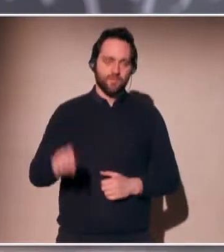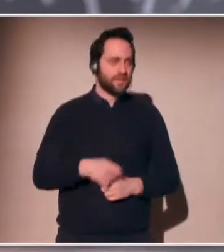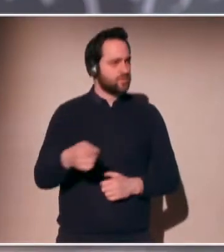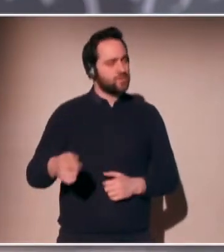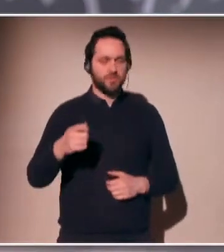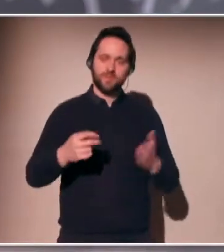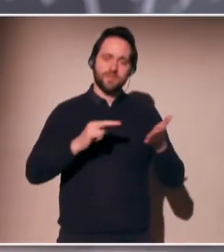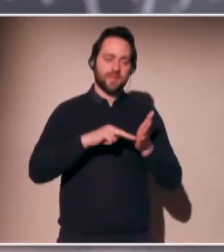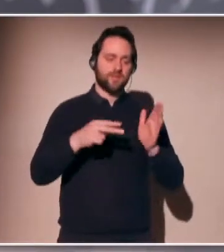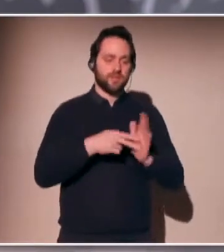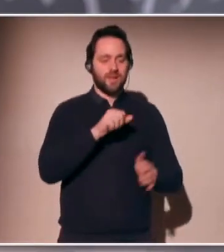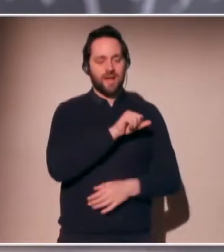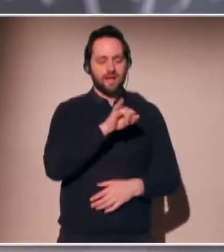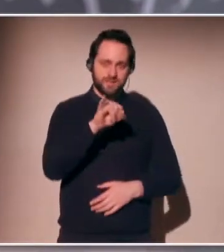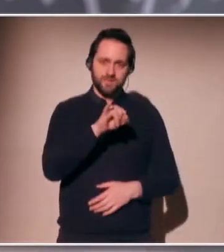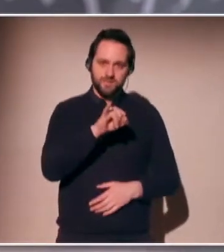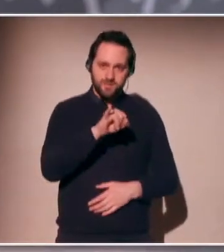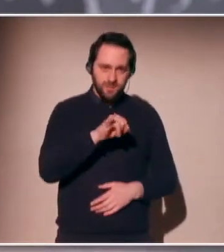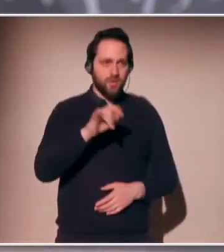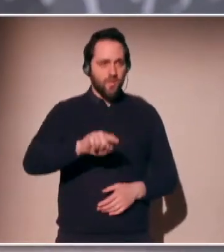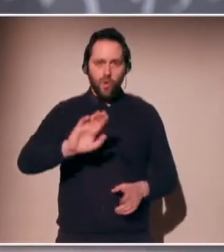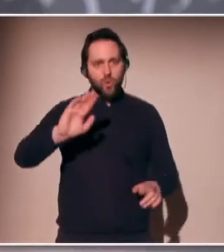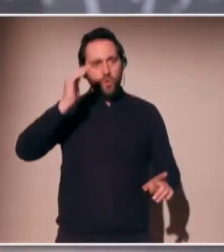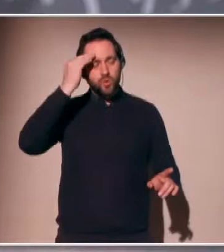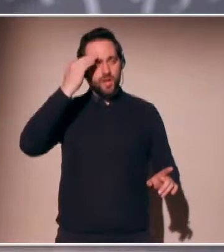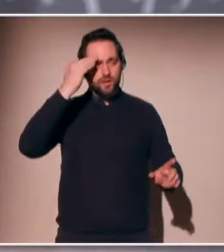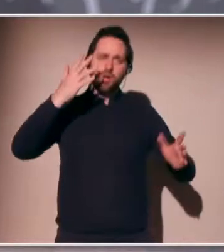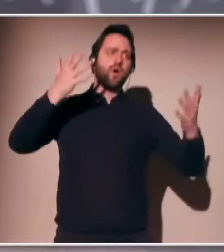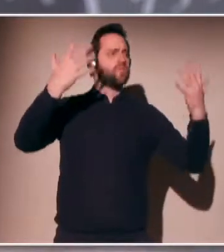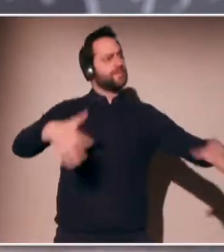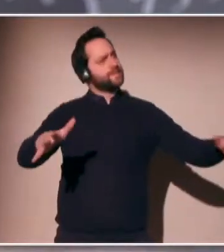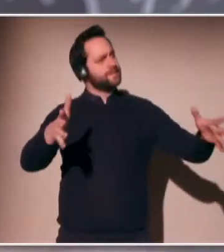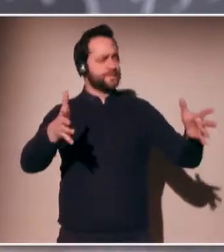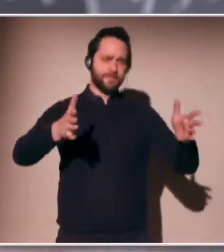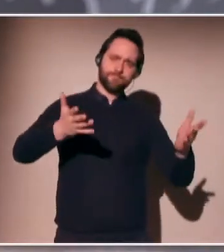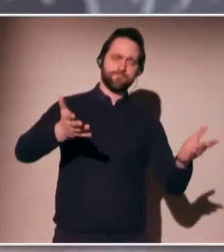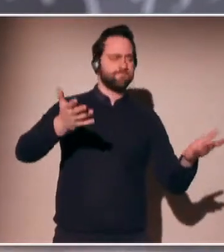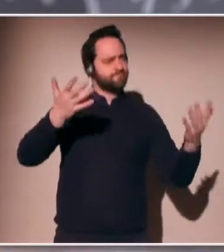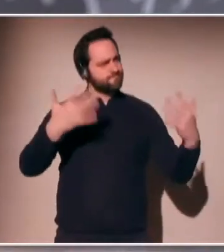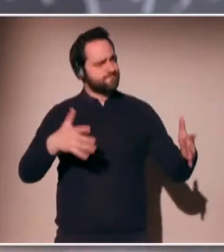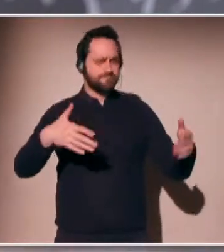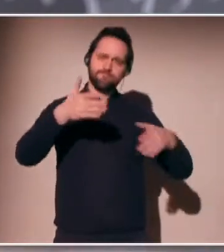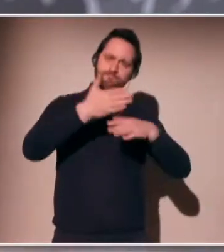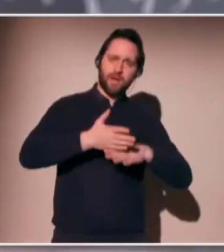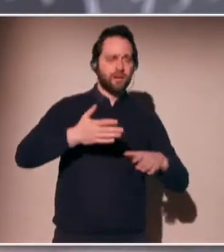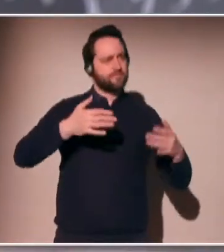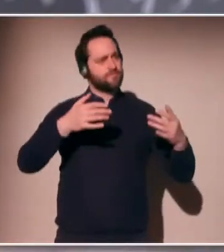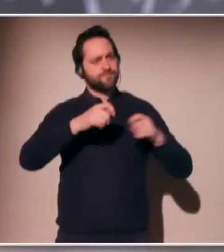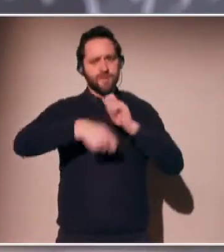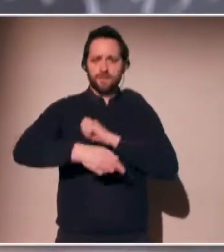comme encore naissantes. Il nous reste beaucoup de progrès à accomplir. Et l'une de mes citations préférées des